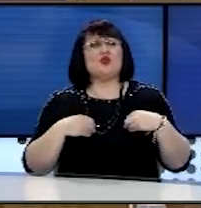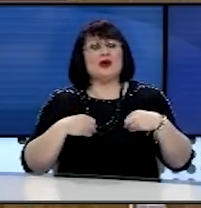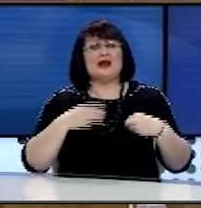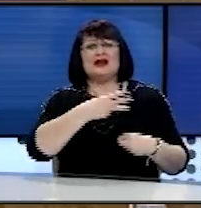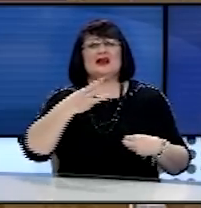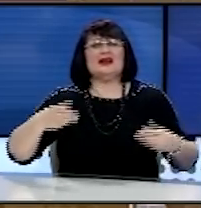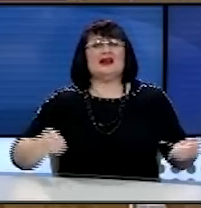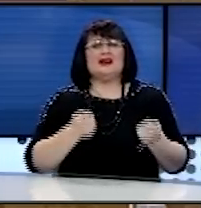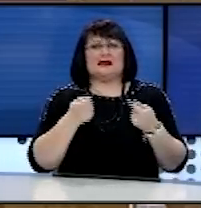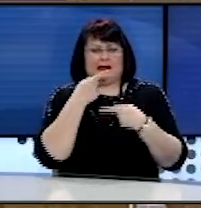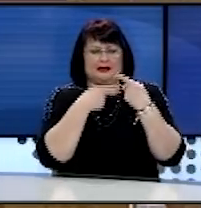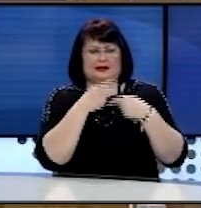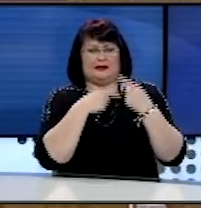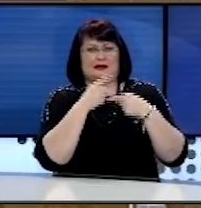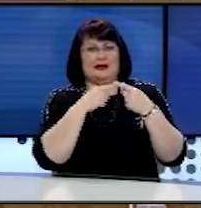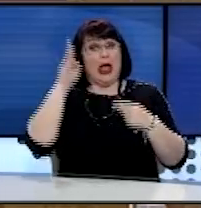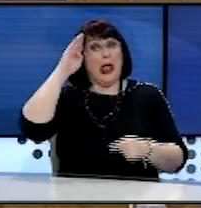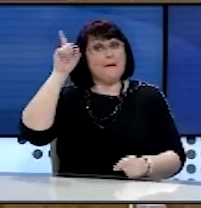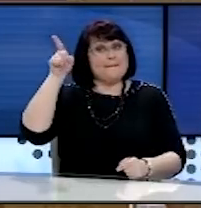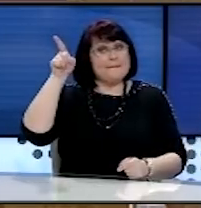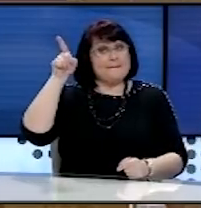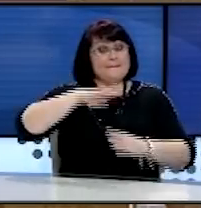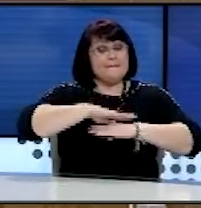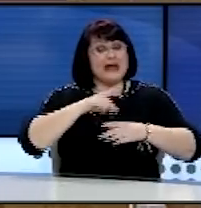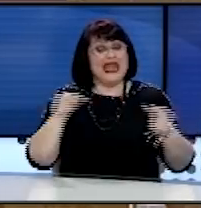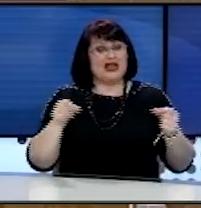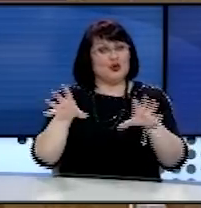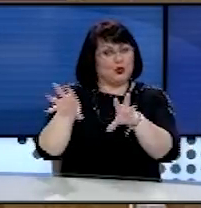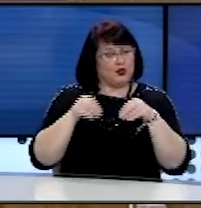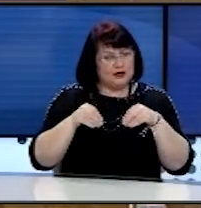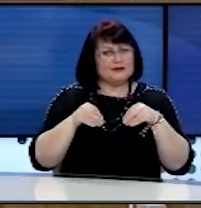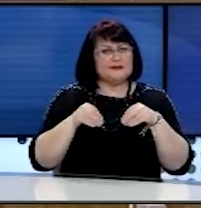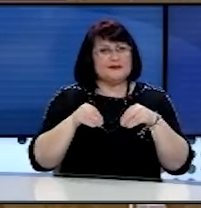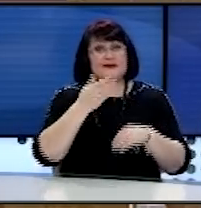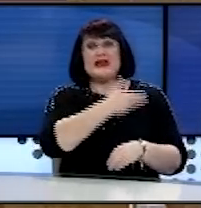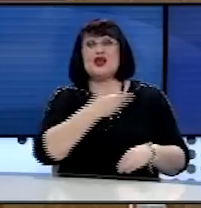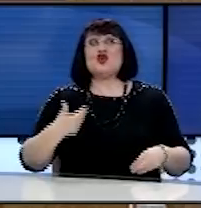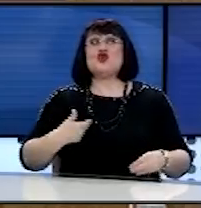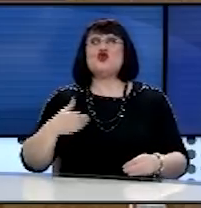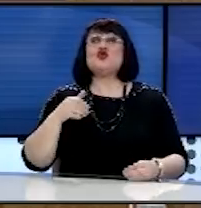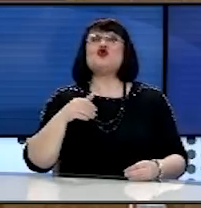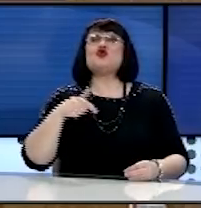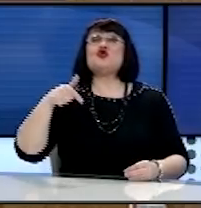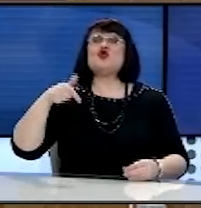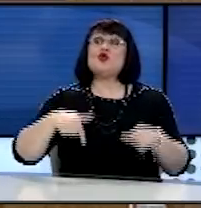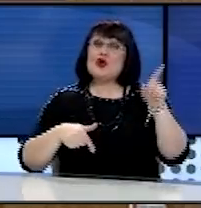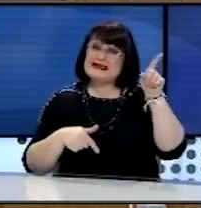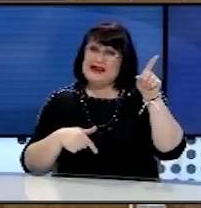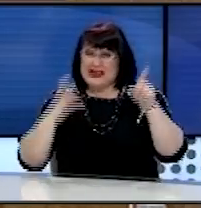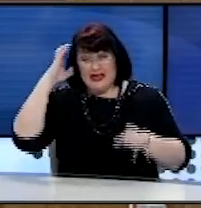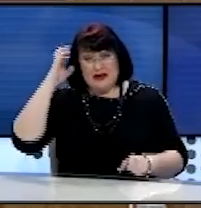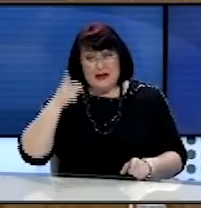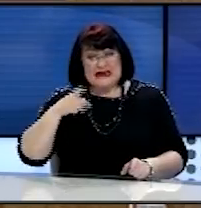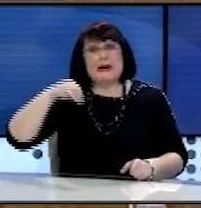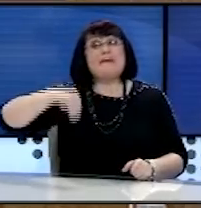πρακτικά τα προσχήματα των Αμερικανοατοικών. Από τη Ιουγκοσλαβία για το δικτάτορα